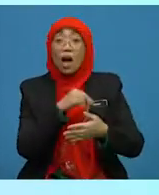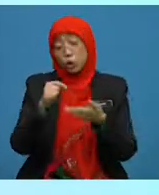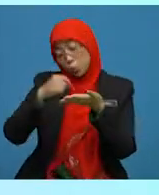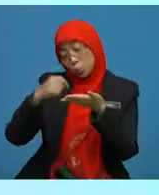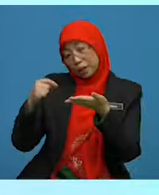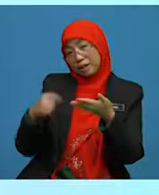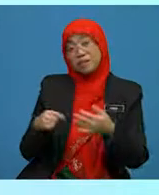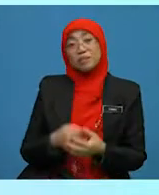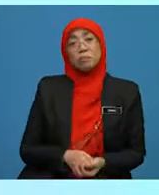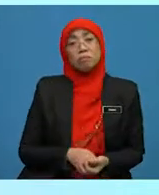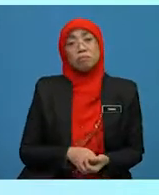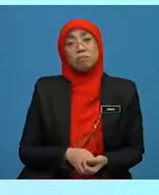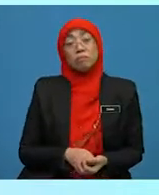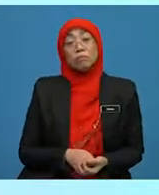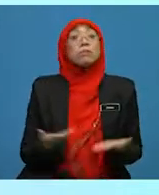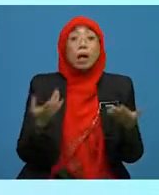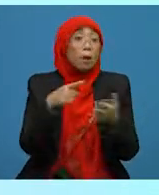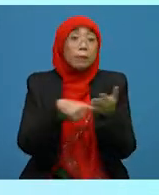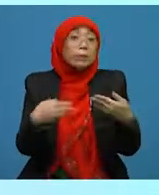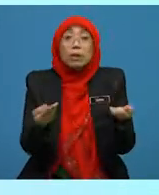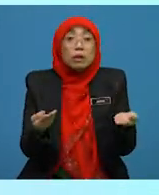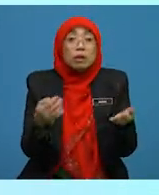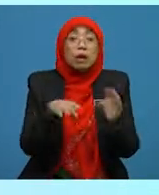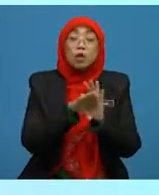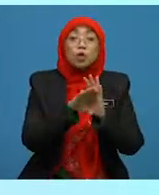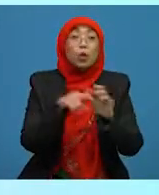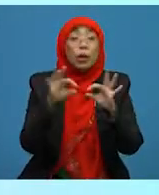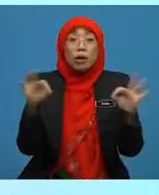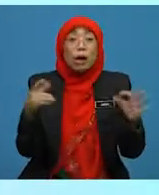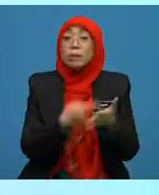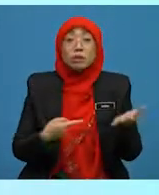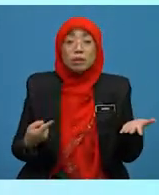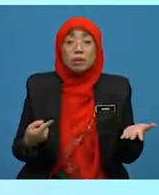Baiklah. Contoh ayat yang menggunakan perkataan buku.